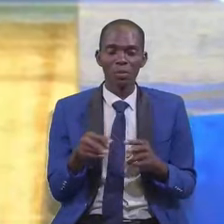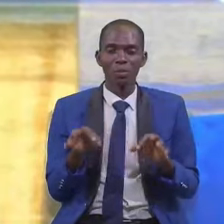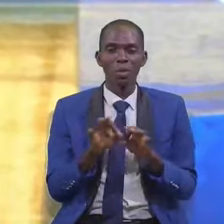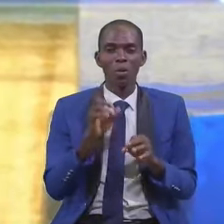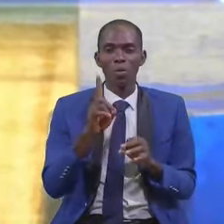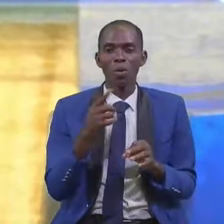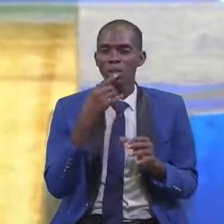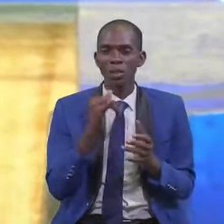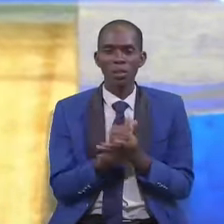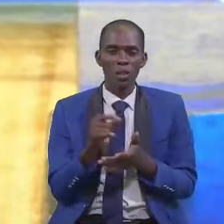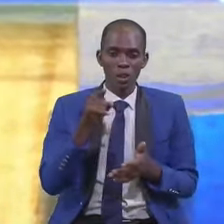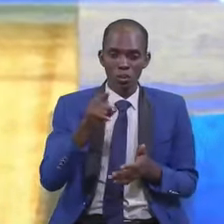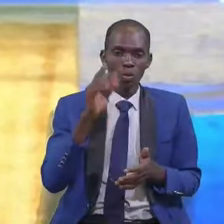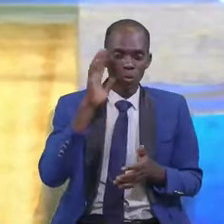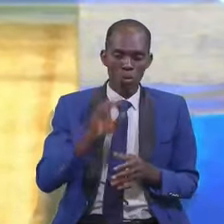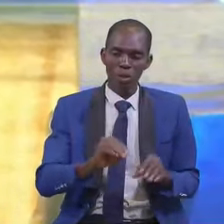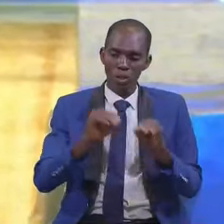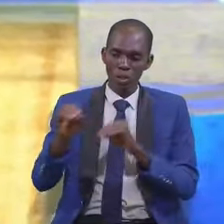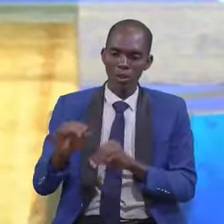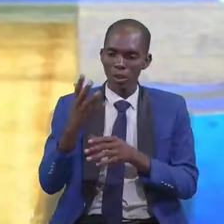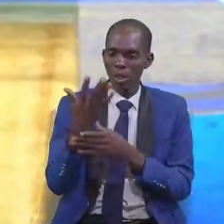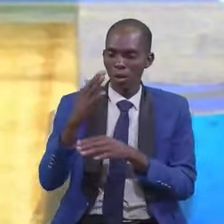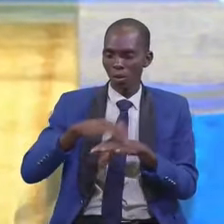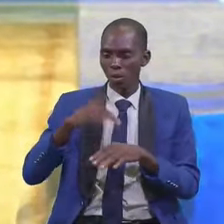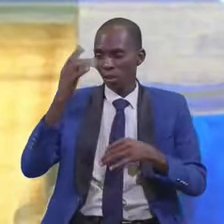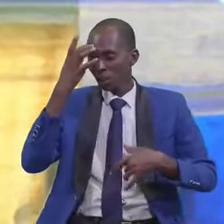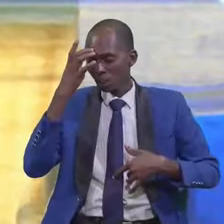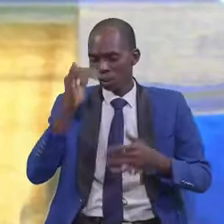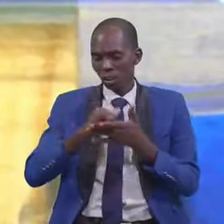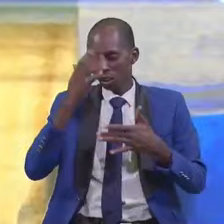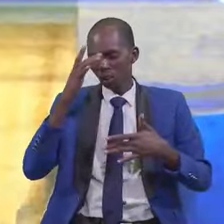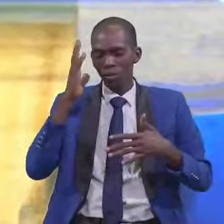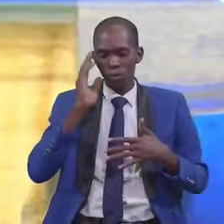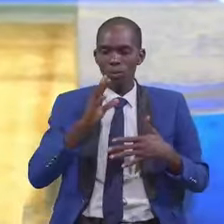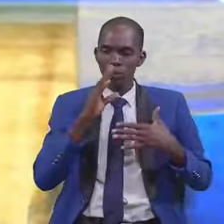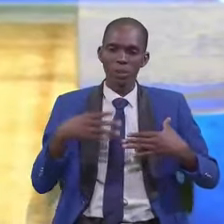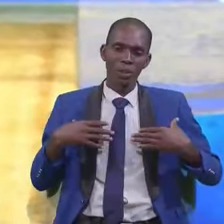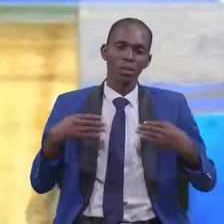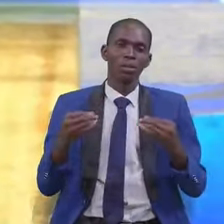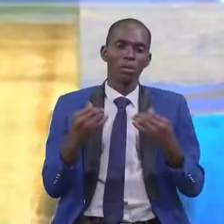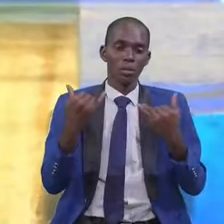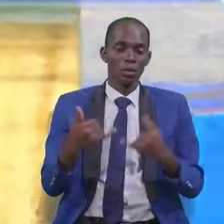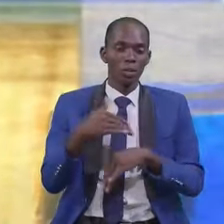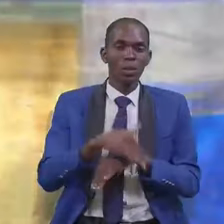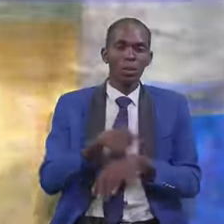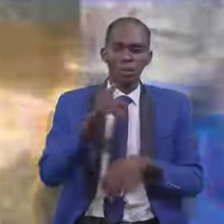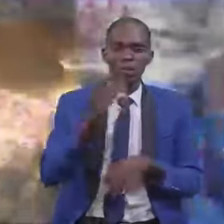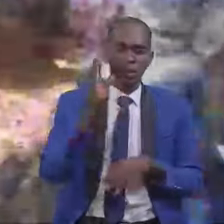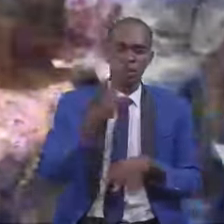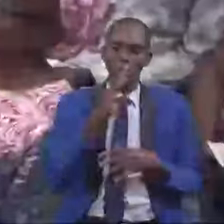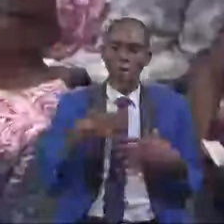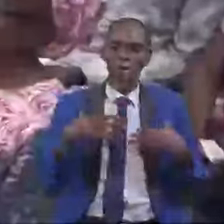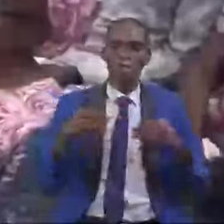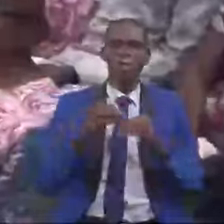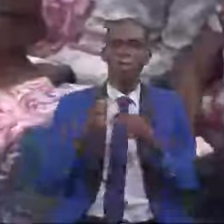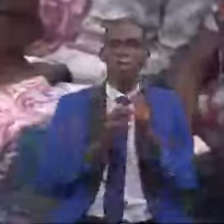les mains aux malades et les malades seront guéris. Ce soir, vous serez guéris. Ce soir,